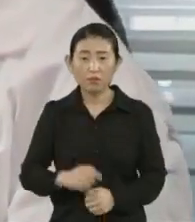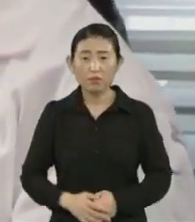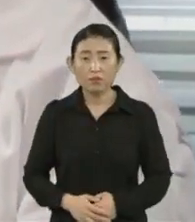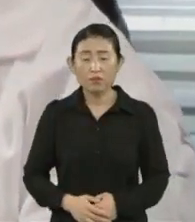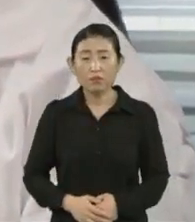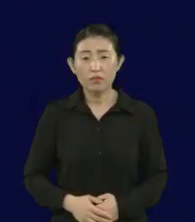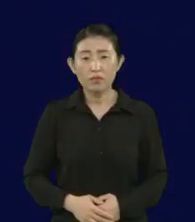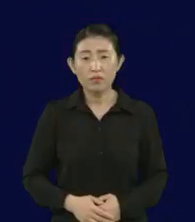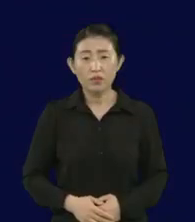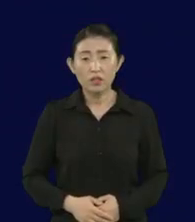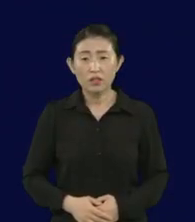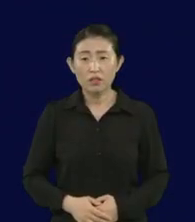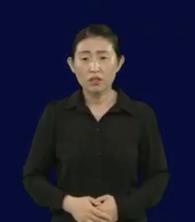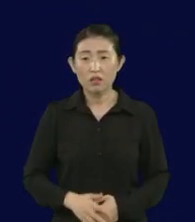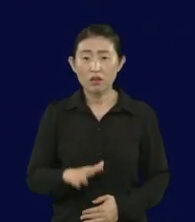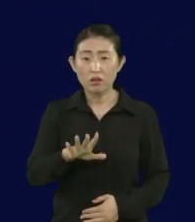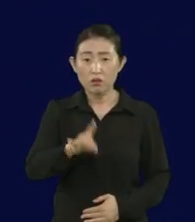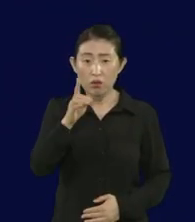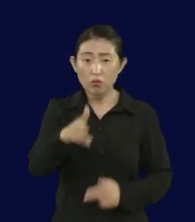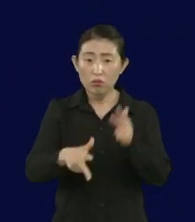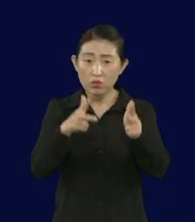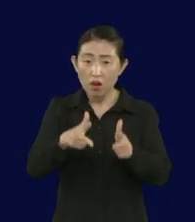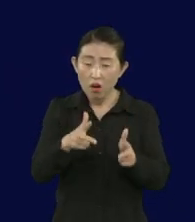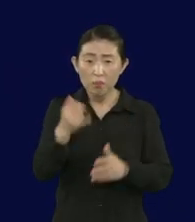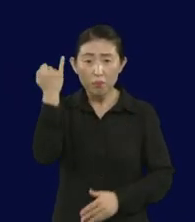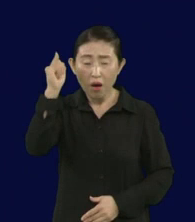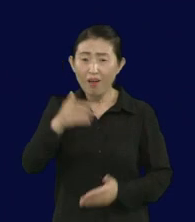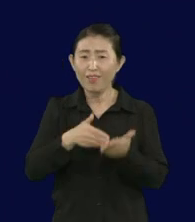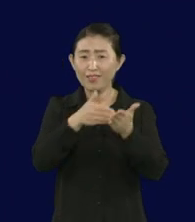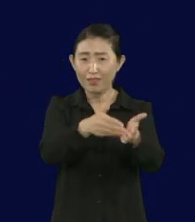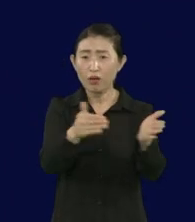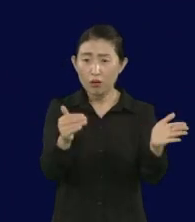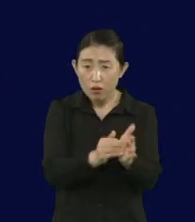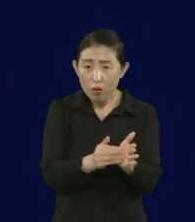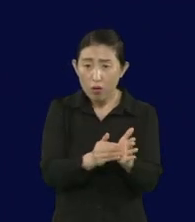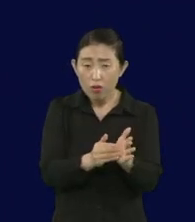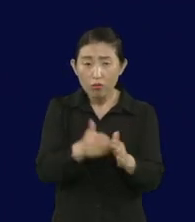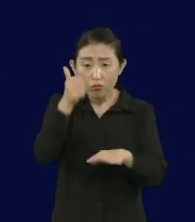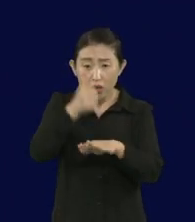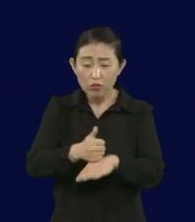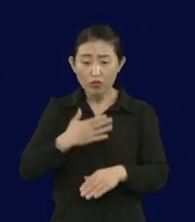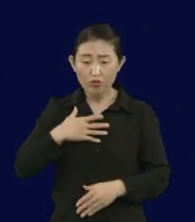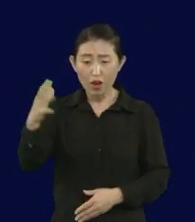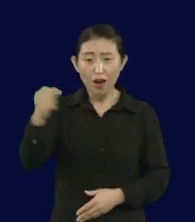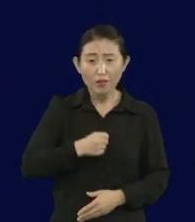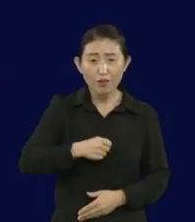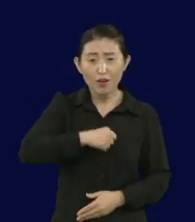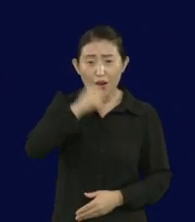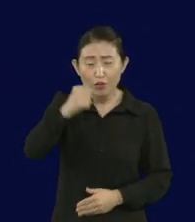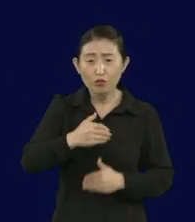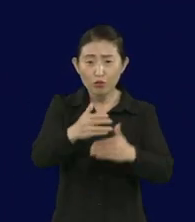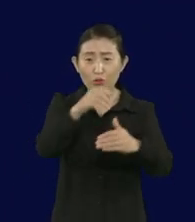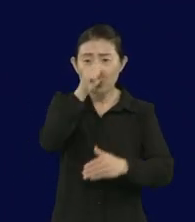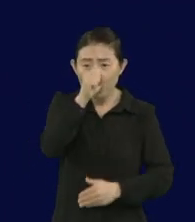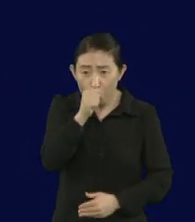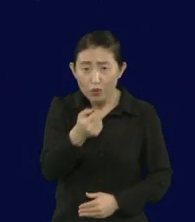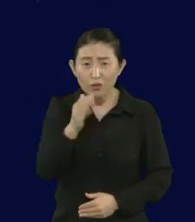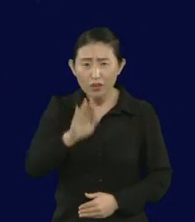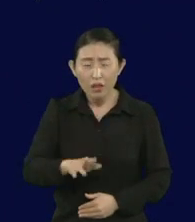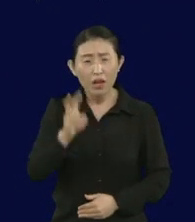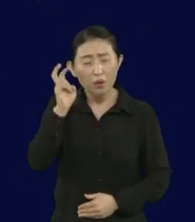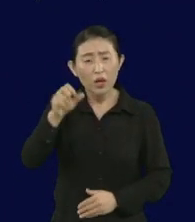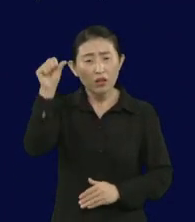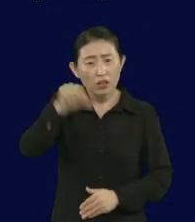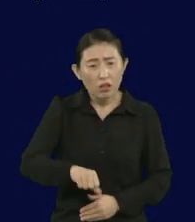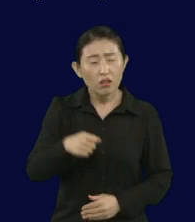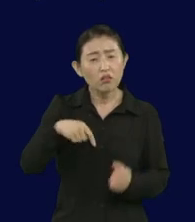나옵니다. 사업을 처음 구상을 해갖고 제안을 해서 첫 문제를 우리가 내고 우리가 푸는 거잖아요. 지금 연결할 수 있는 저기 정치 세력이